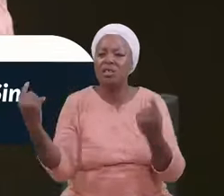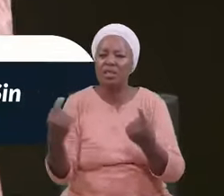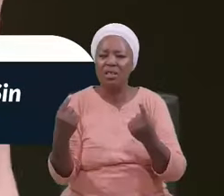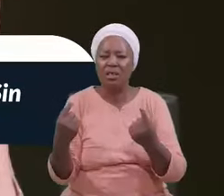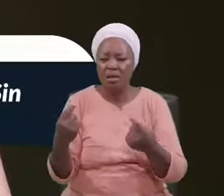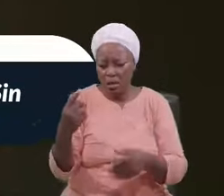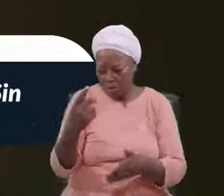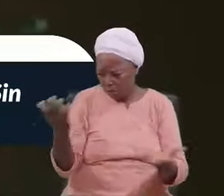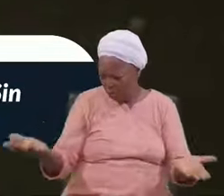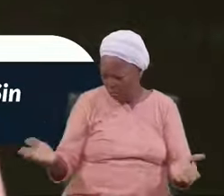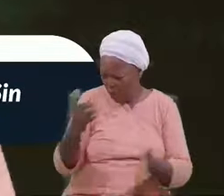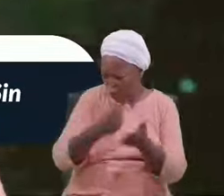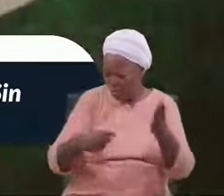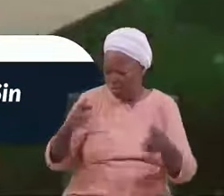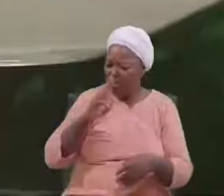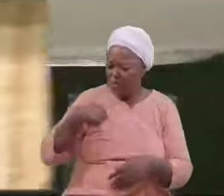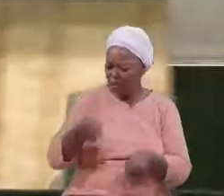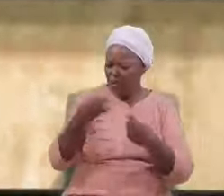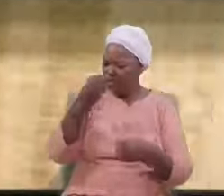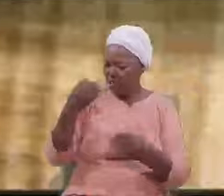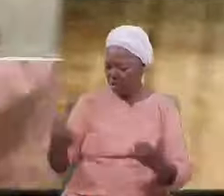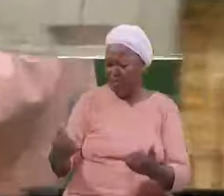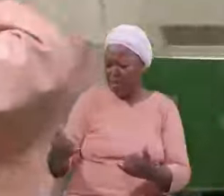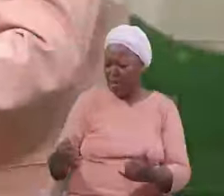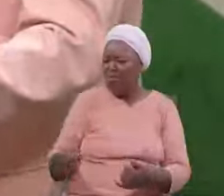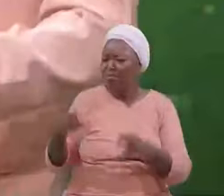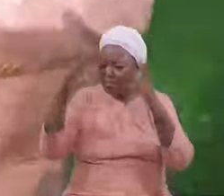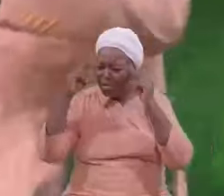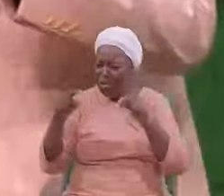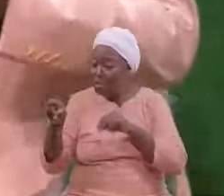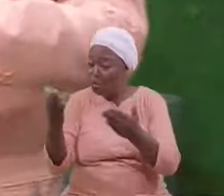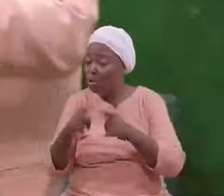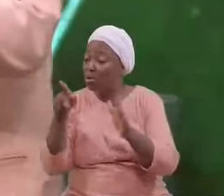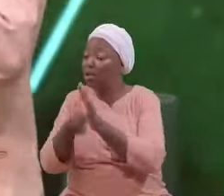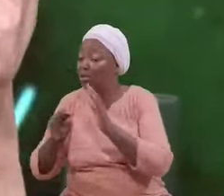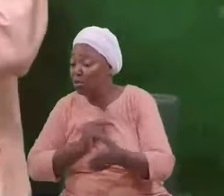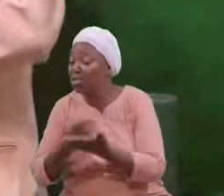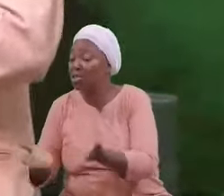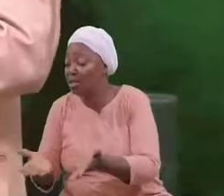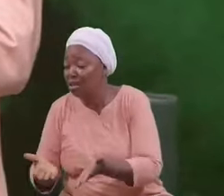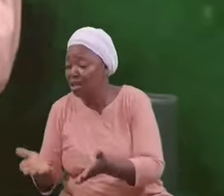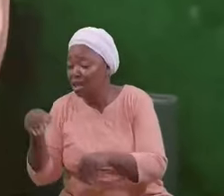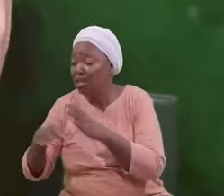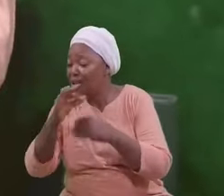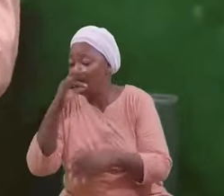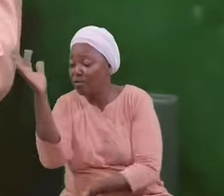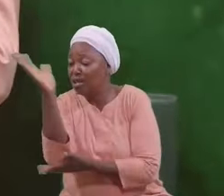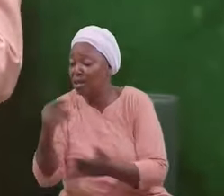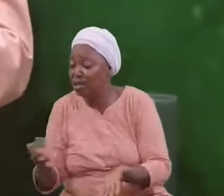manger? Qu'allons-nous boire maintenant? Moïse, veux-tu nous tuer dans le désert? Mon